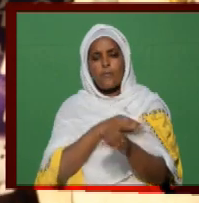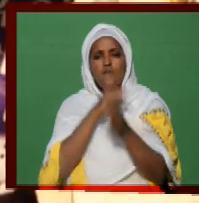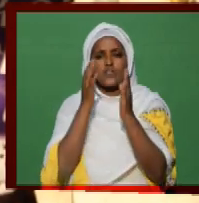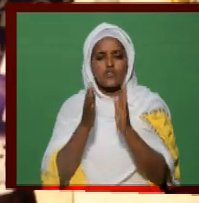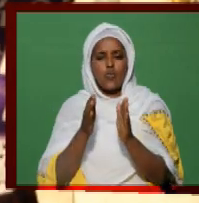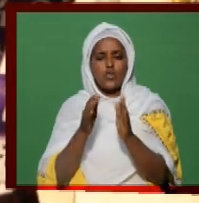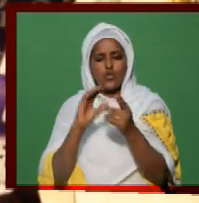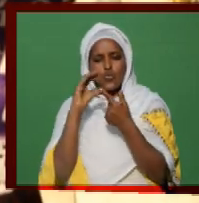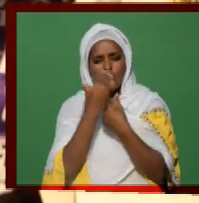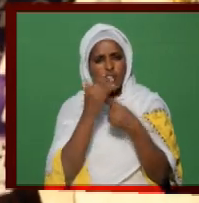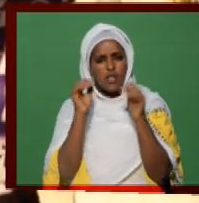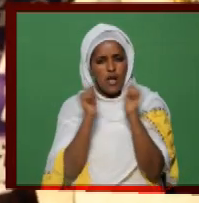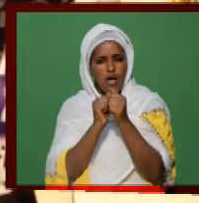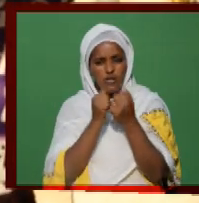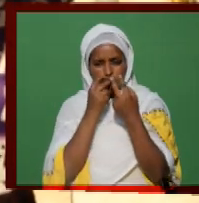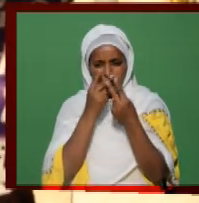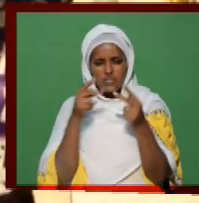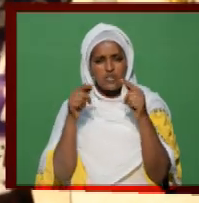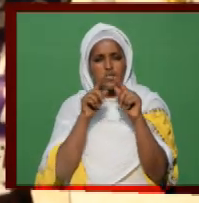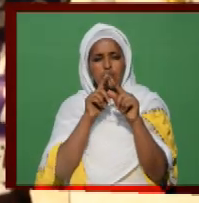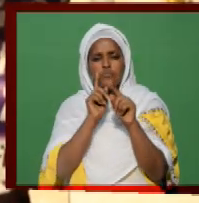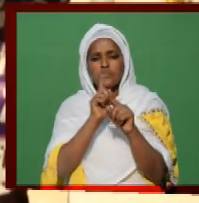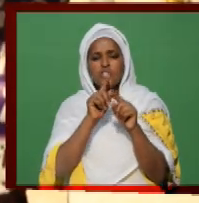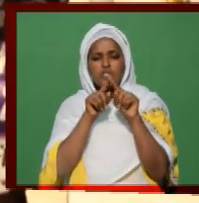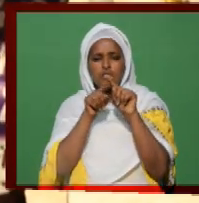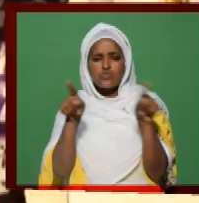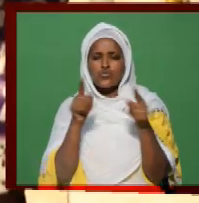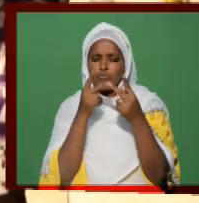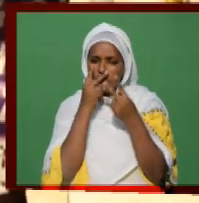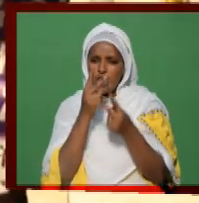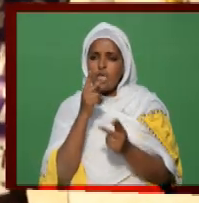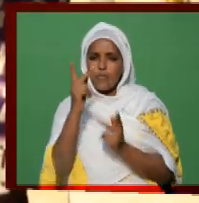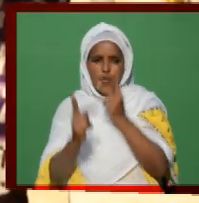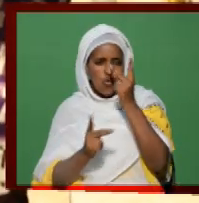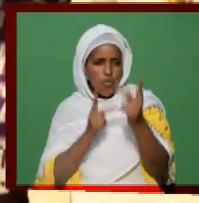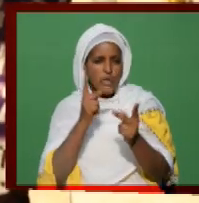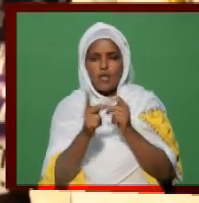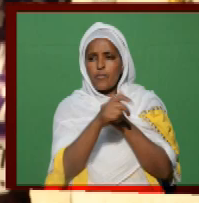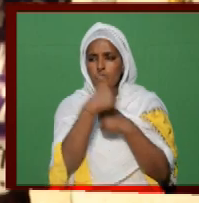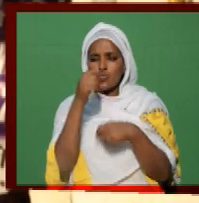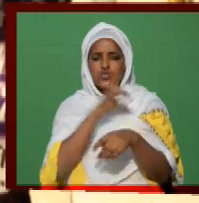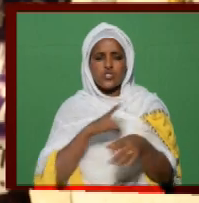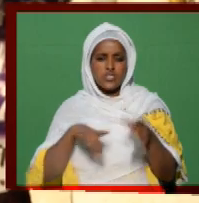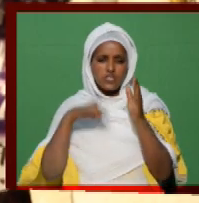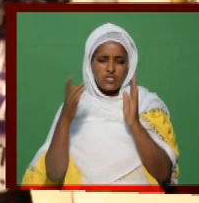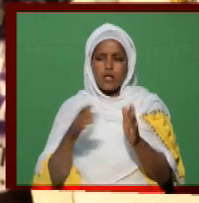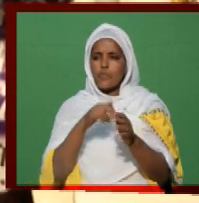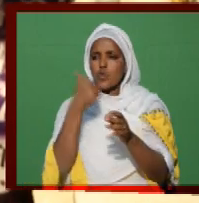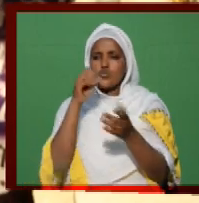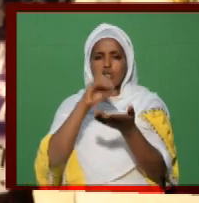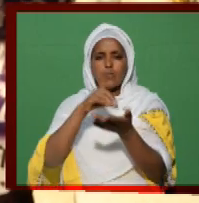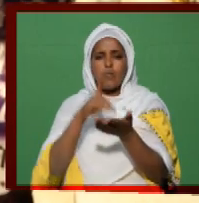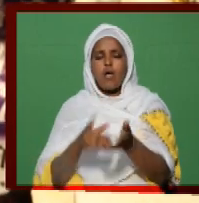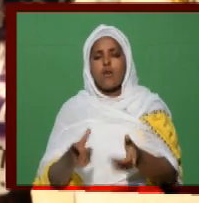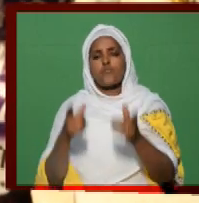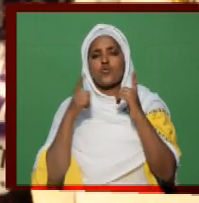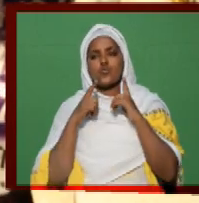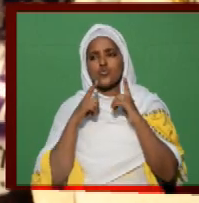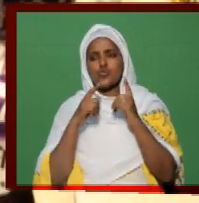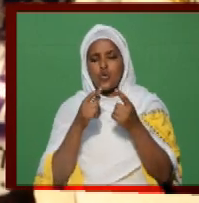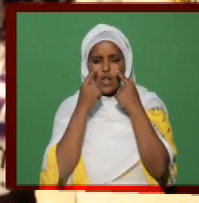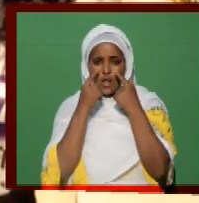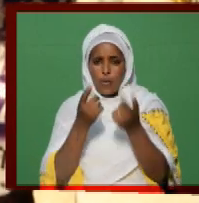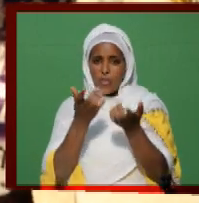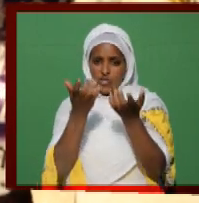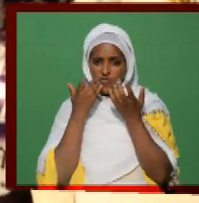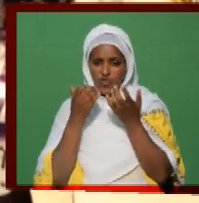እንደው ከመንፈሳዊ ይዘት ጋር በተያያዘ ምን የተለየ እንደው የሚታይ የሚጎበኝ በሌሎች ምዕመናን በሌሎች ከተማዎች